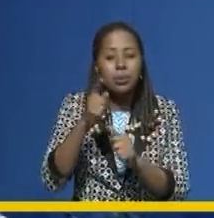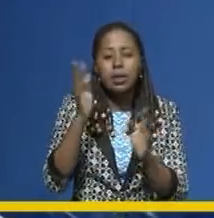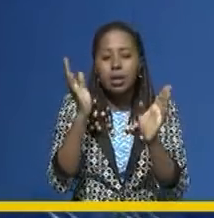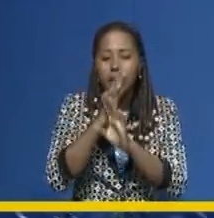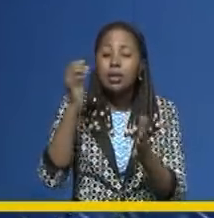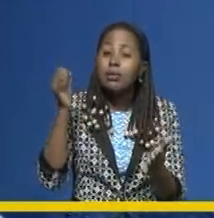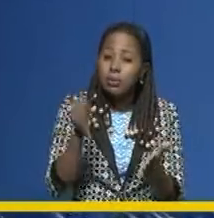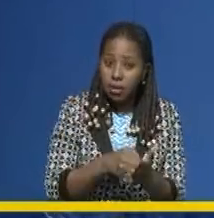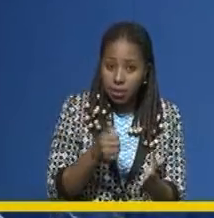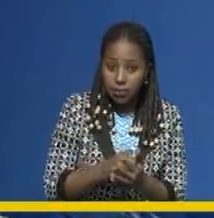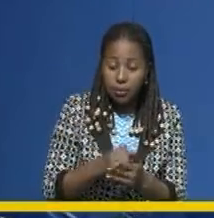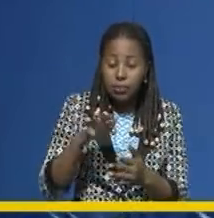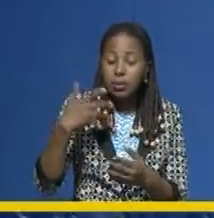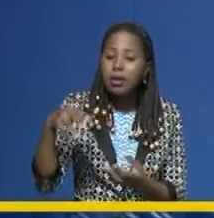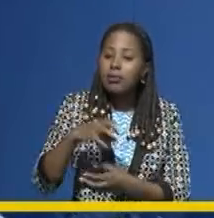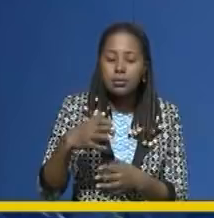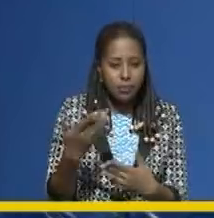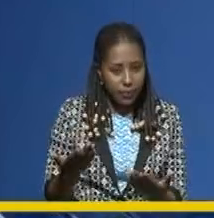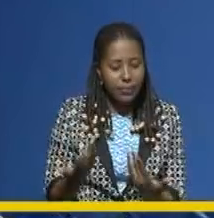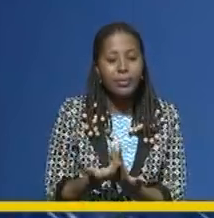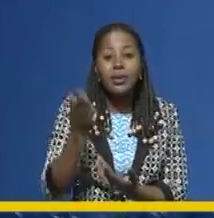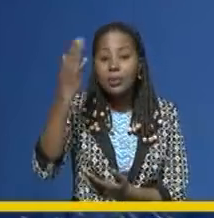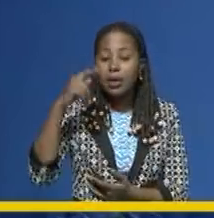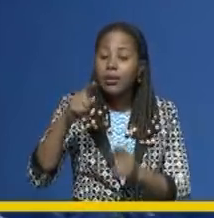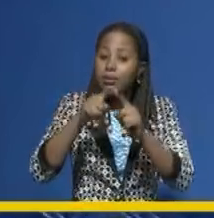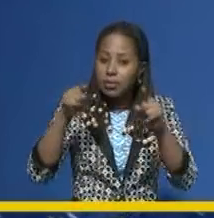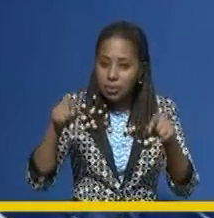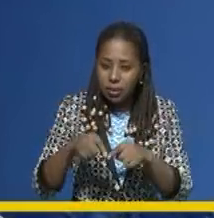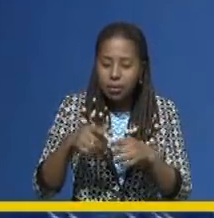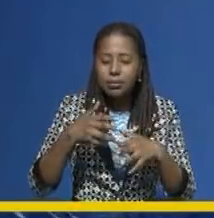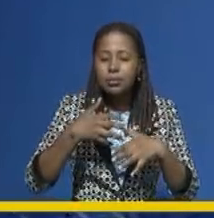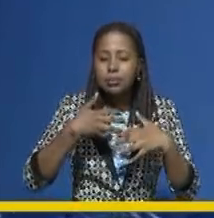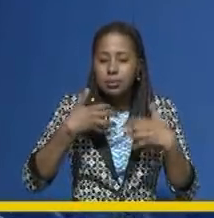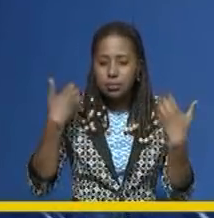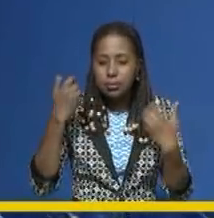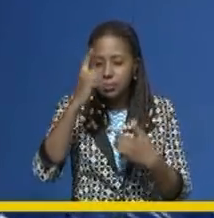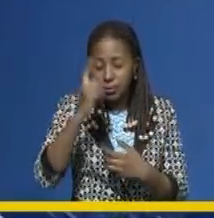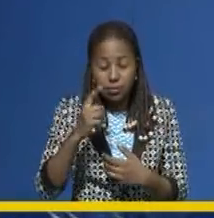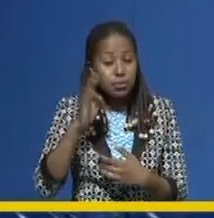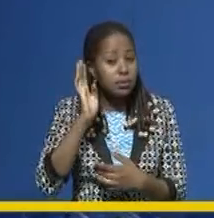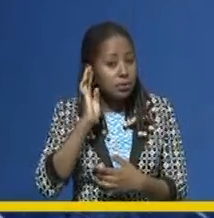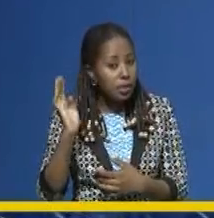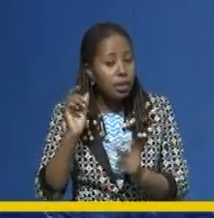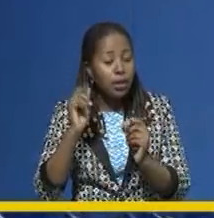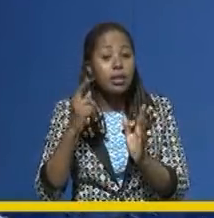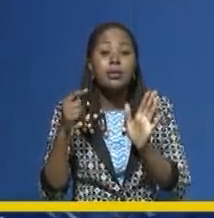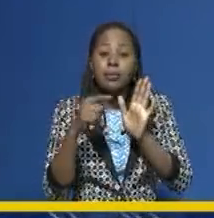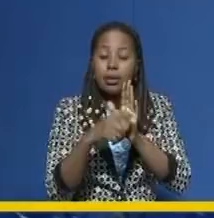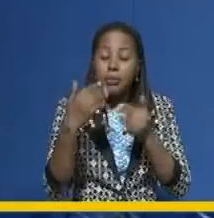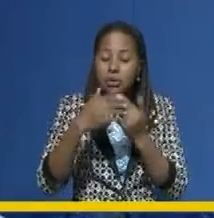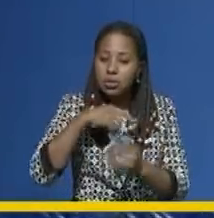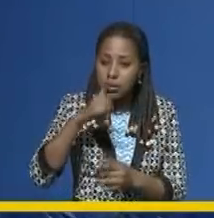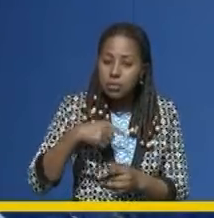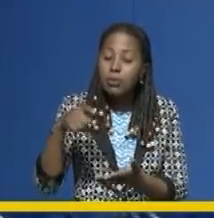na hali ya ukavu pasipokuwa na bugdha kabisa. Ukanda huu wa Ziwa Victoria, ngurumo za radi zitasikika, lakini magharibi mwa nchi yetu katika mji wa